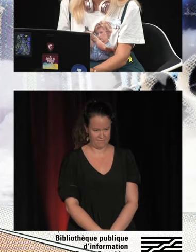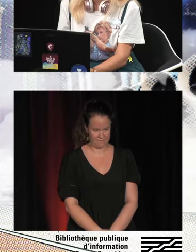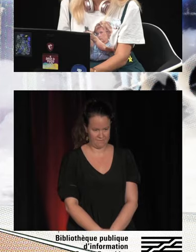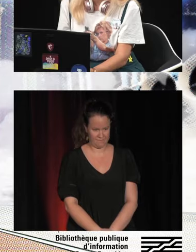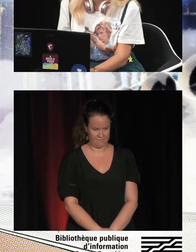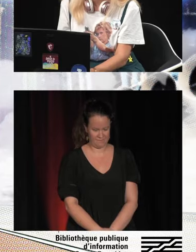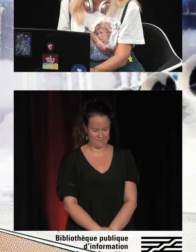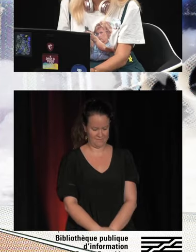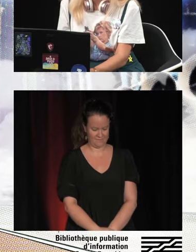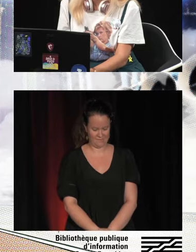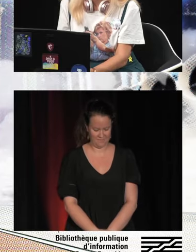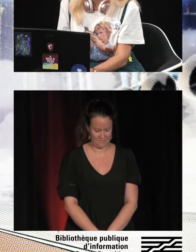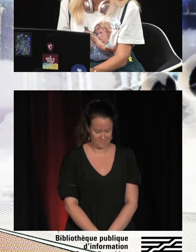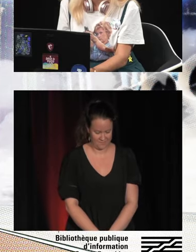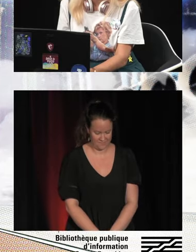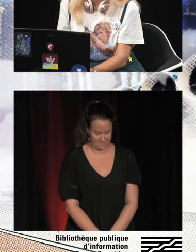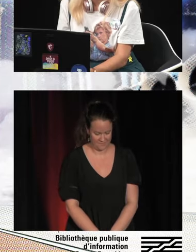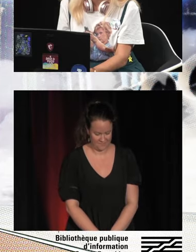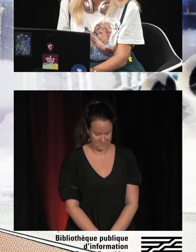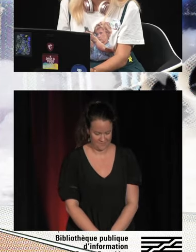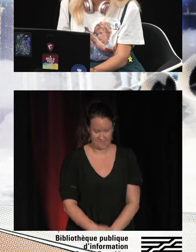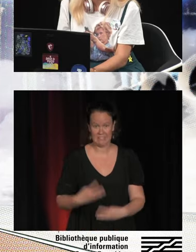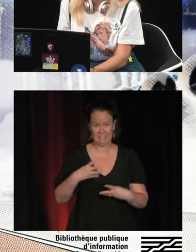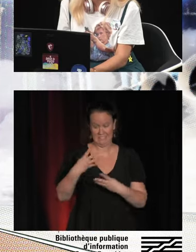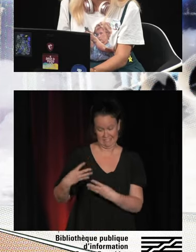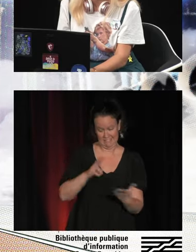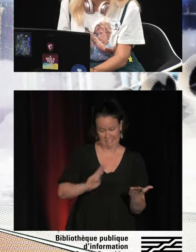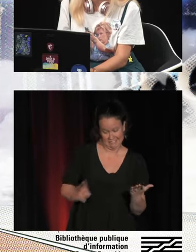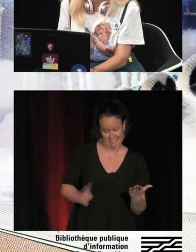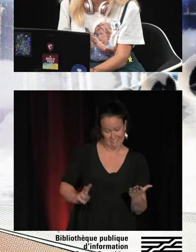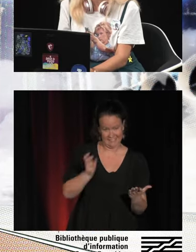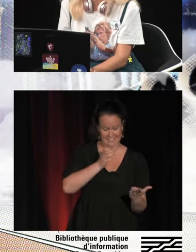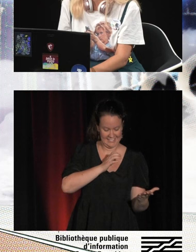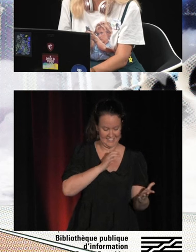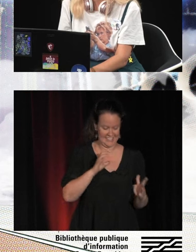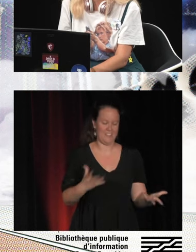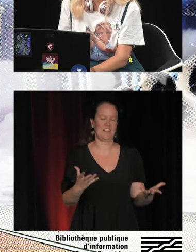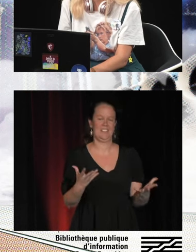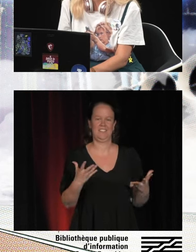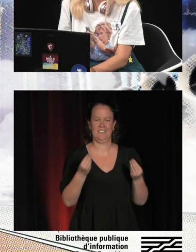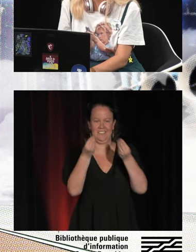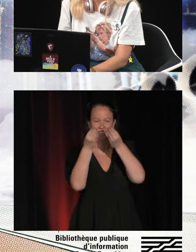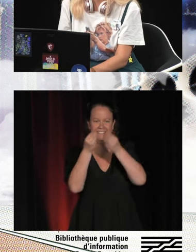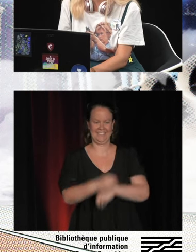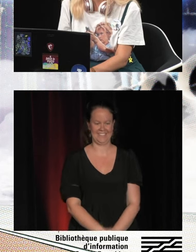Dans le chat... je vais essayer de regarder le chat quand je peux, mais comme on est déjà... Bah, bien sûr!